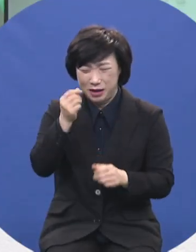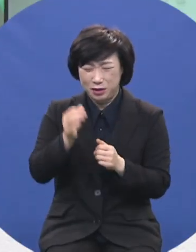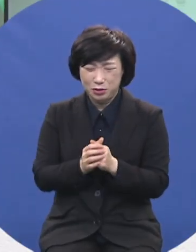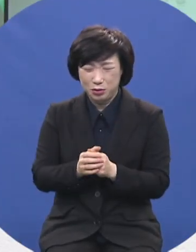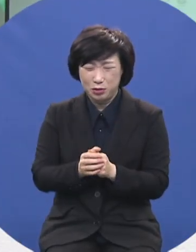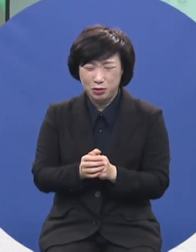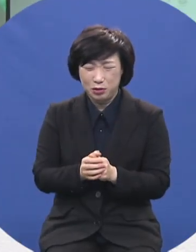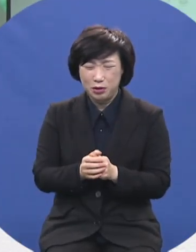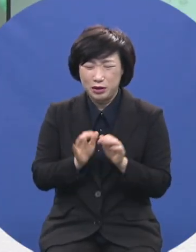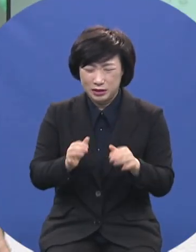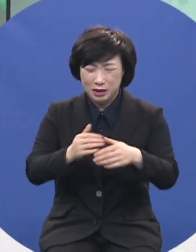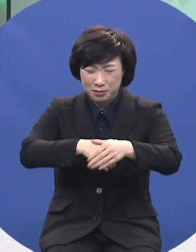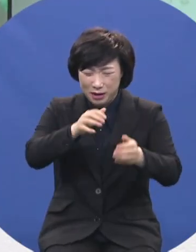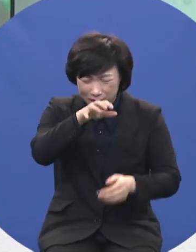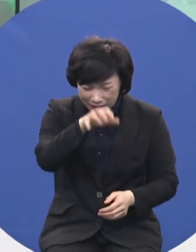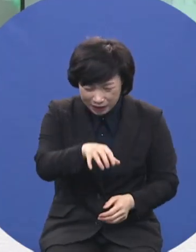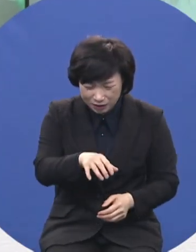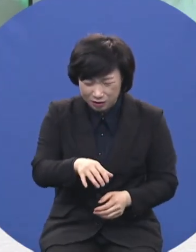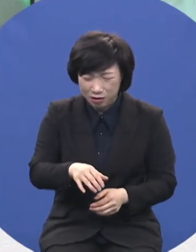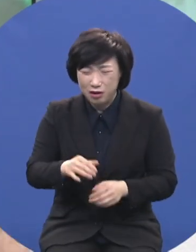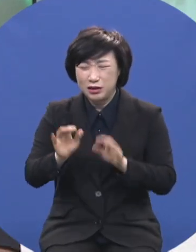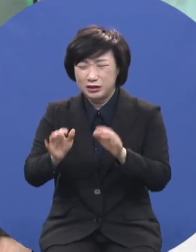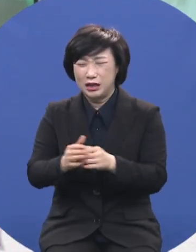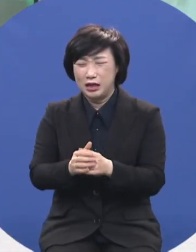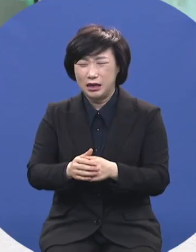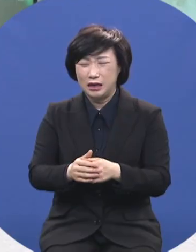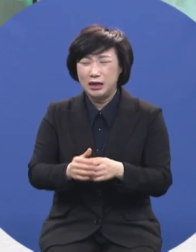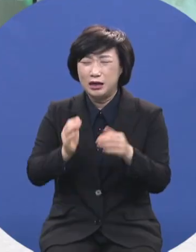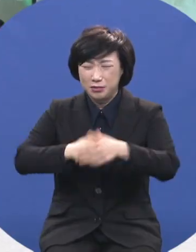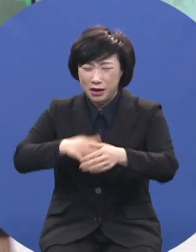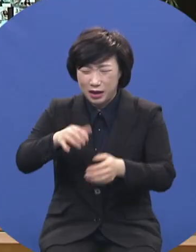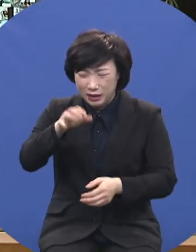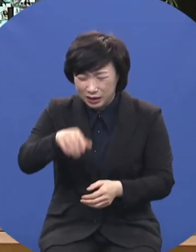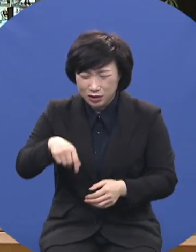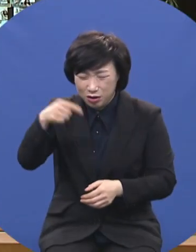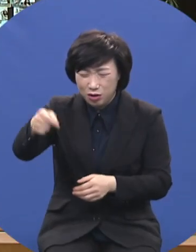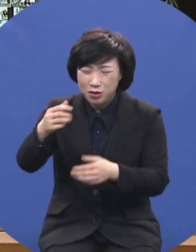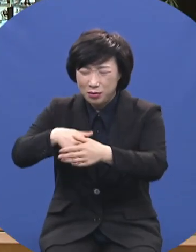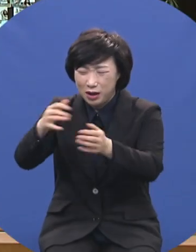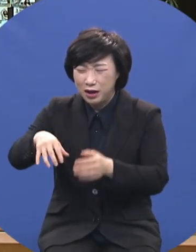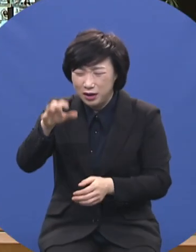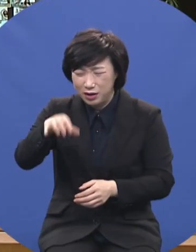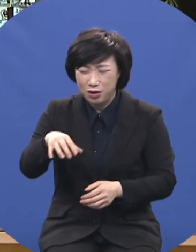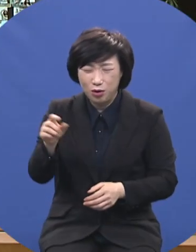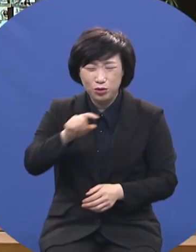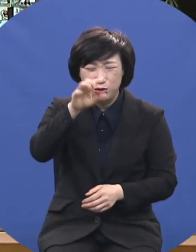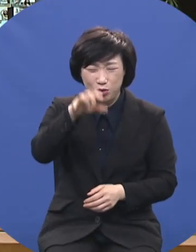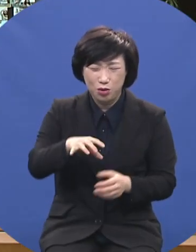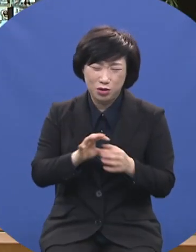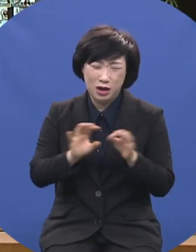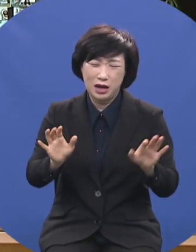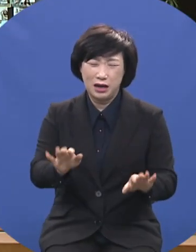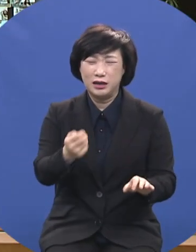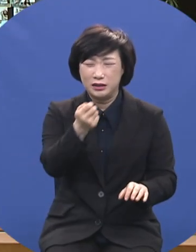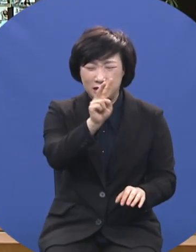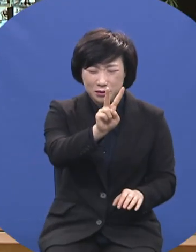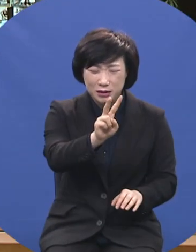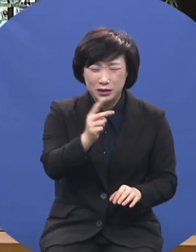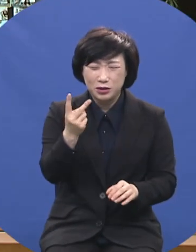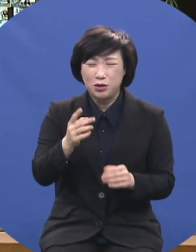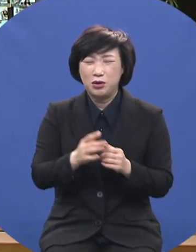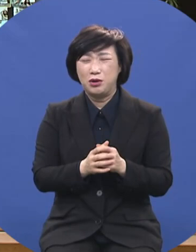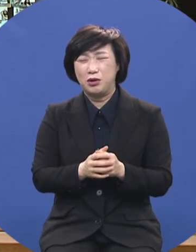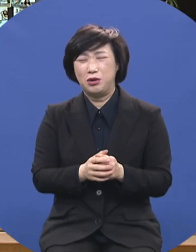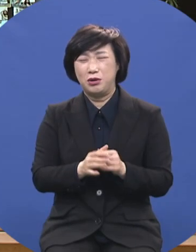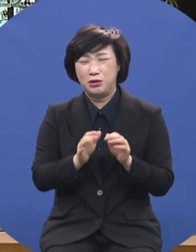즉시 방에서나 안방에서나 건너방에서나 어느 곳에서나 테레비로, 그리고